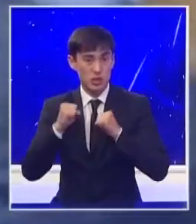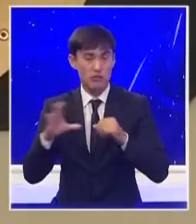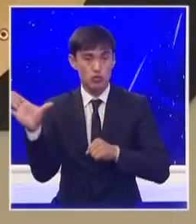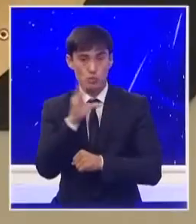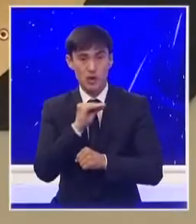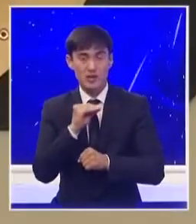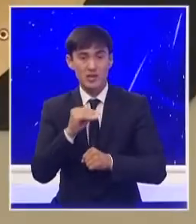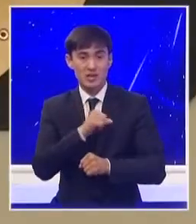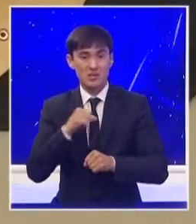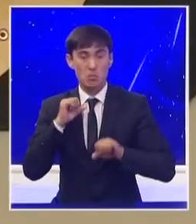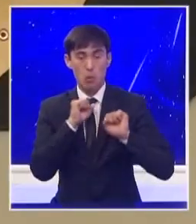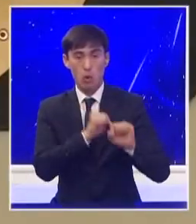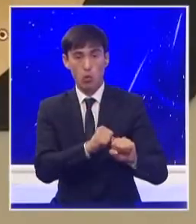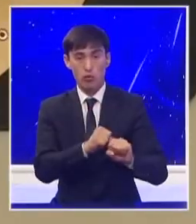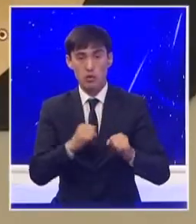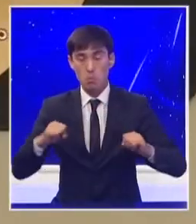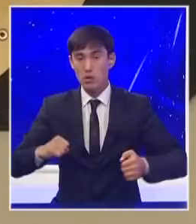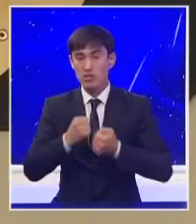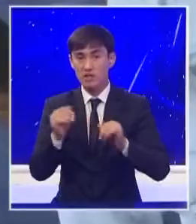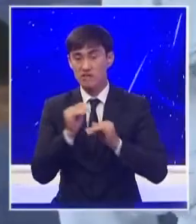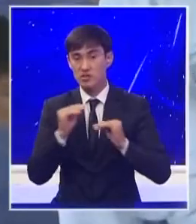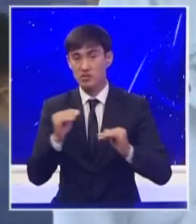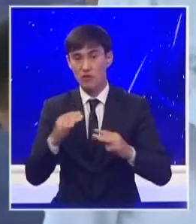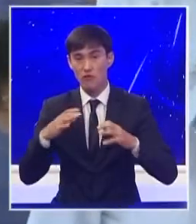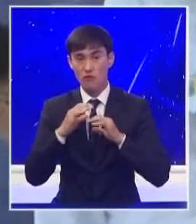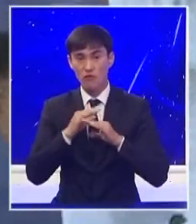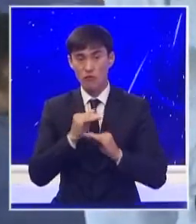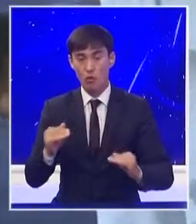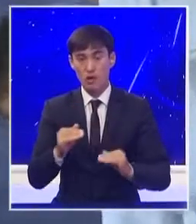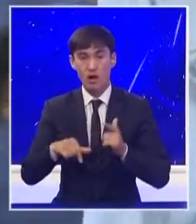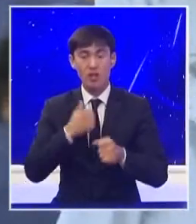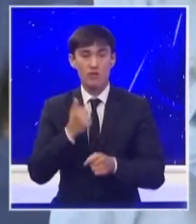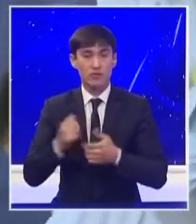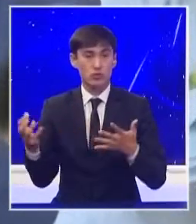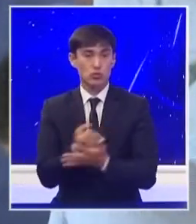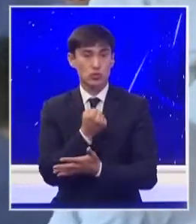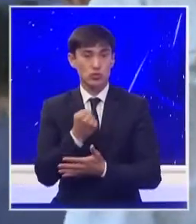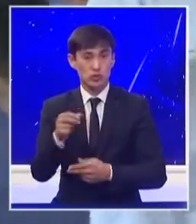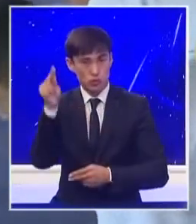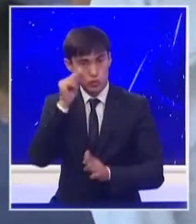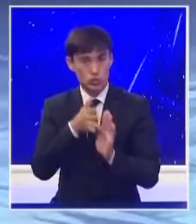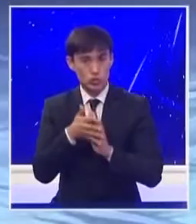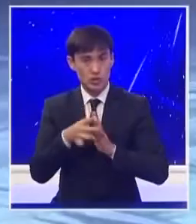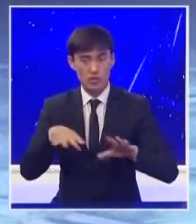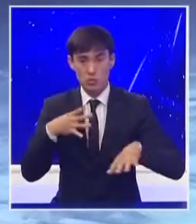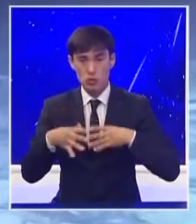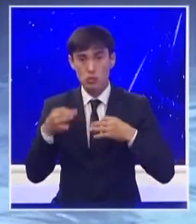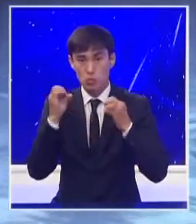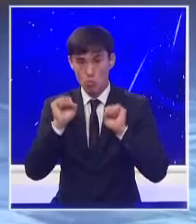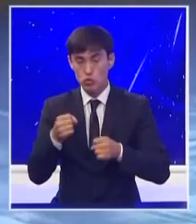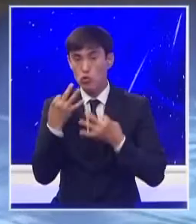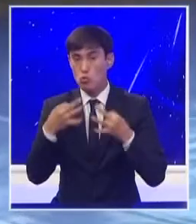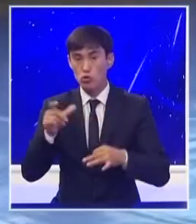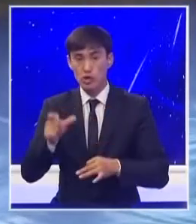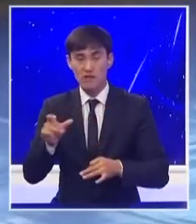успехов, но и для самообороны и поддержания физической формы. Главное достоинство – изучать и заниматься ими может любой человек, независимо